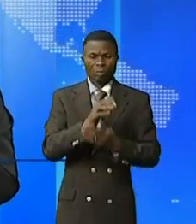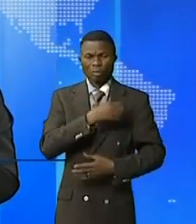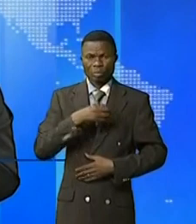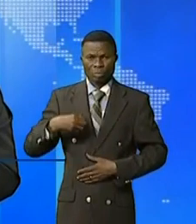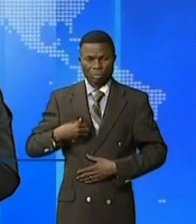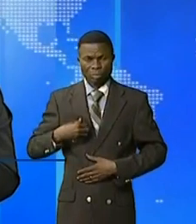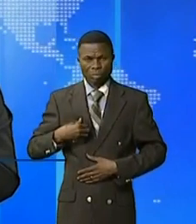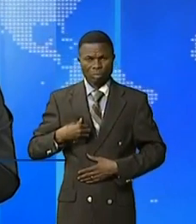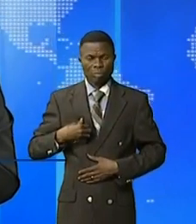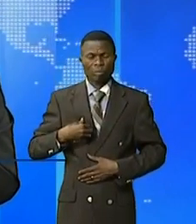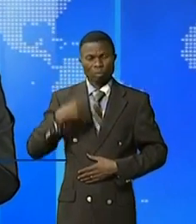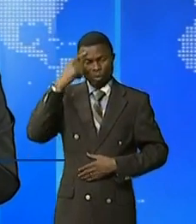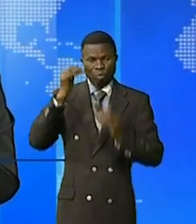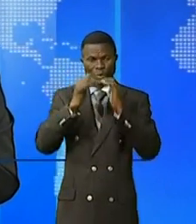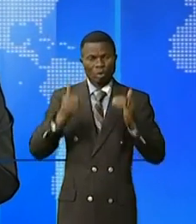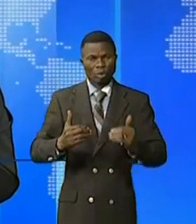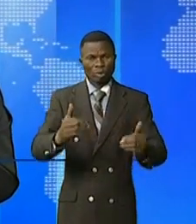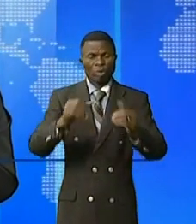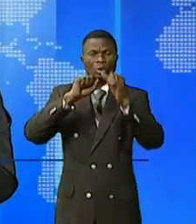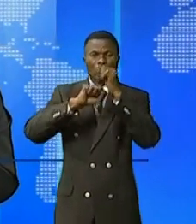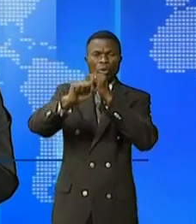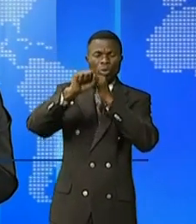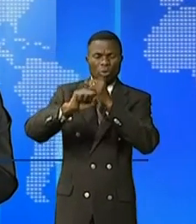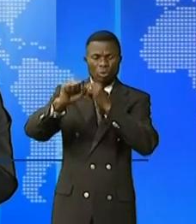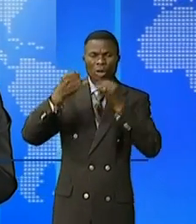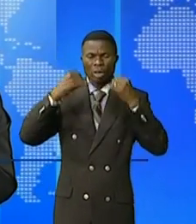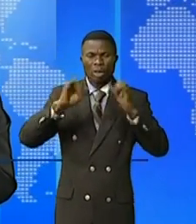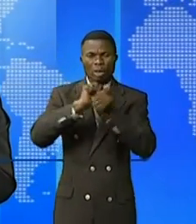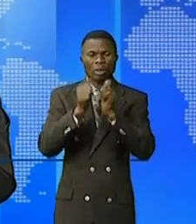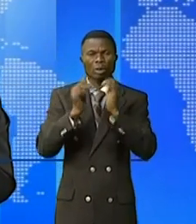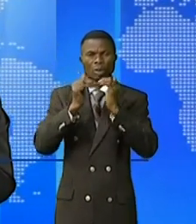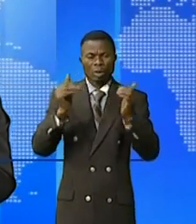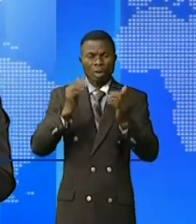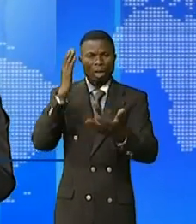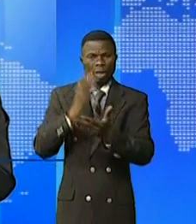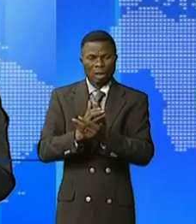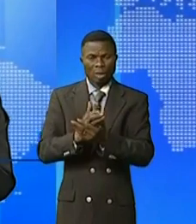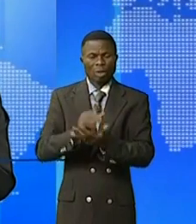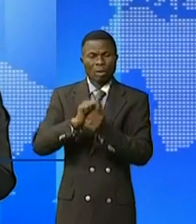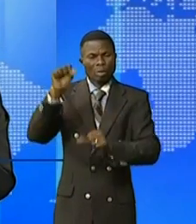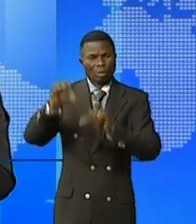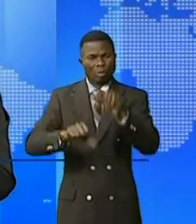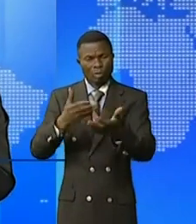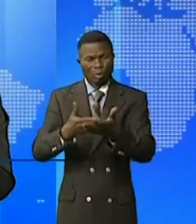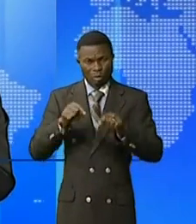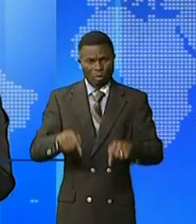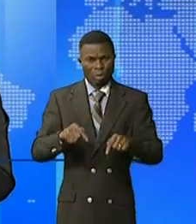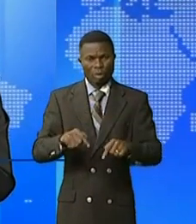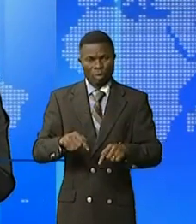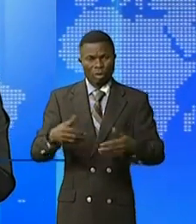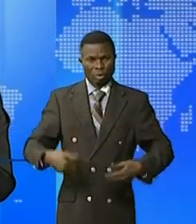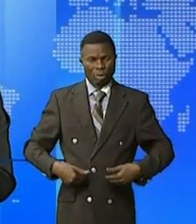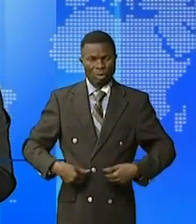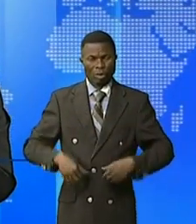Ronde pour la paix poursuivent avec la campagne de sensibilisation sur la paix et lutter contre les antivaleurs. Cette fois-ci, ce sont les jeunes